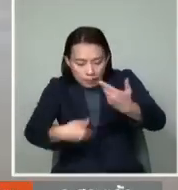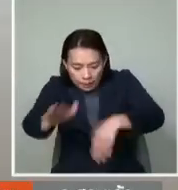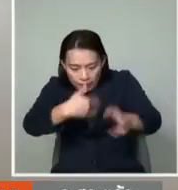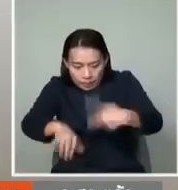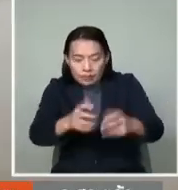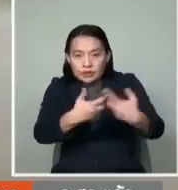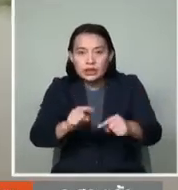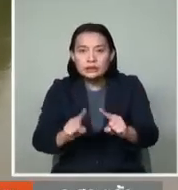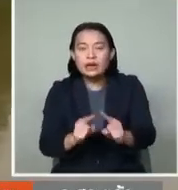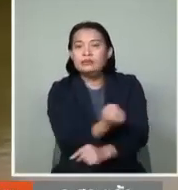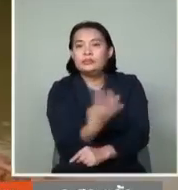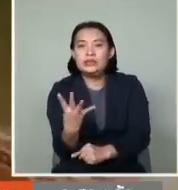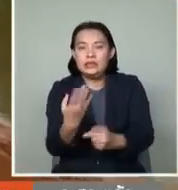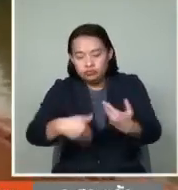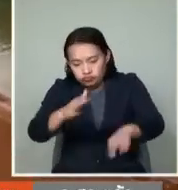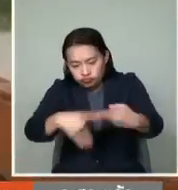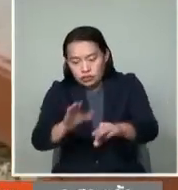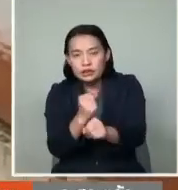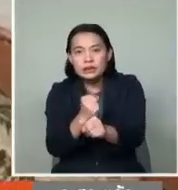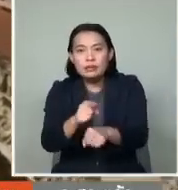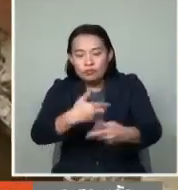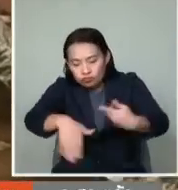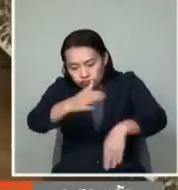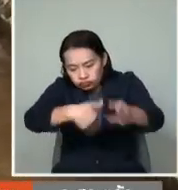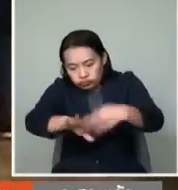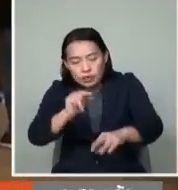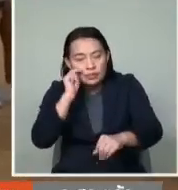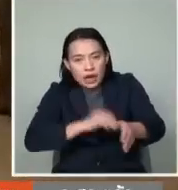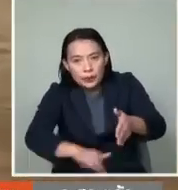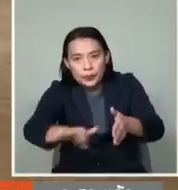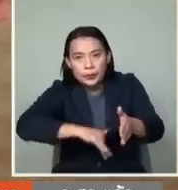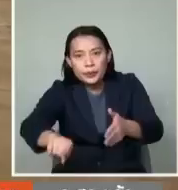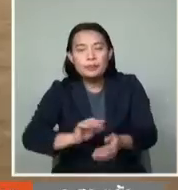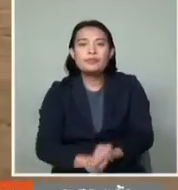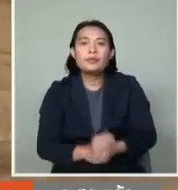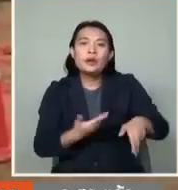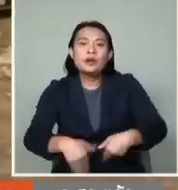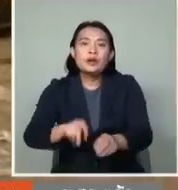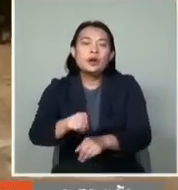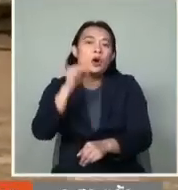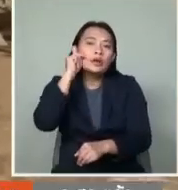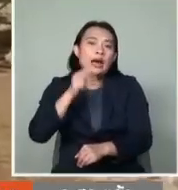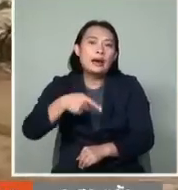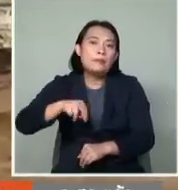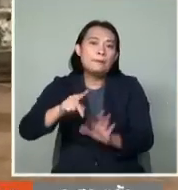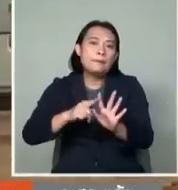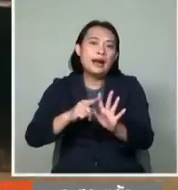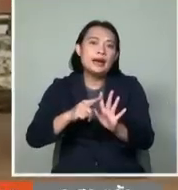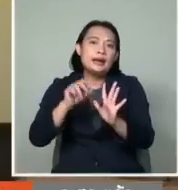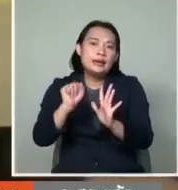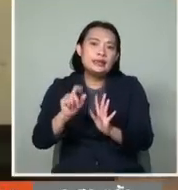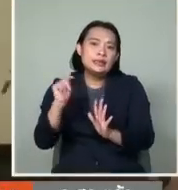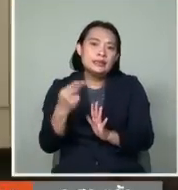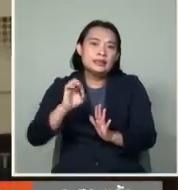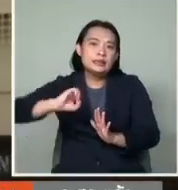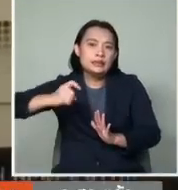ง4เครื่องนี้ทำงานอย่างหนักเลยนะครับพยายามผลักดันน้ำให้ไปลงคลองพระสะทึงนะครับเพื่อที่จะ